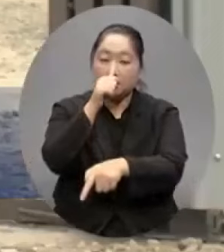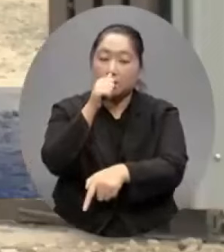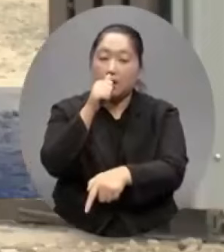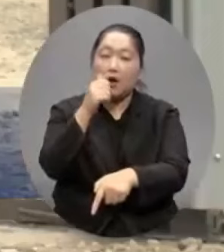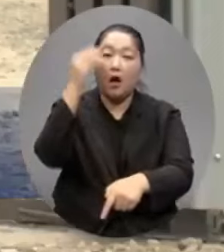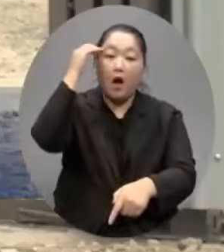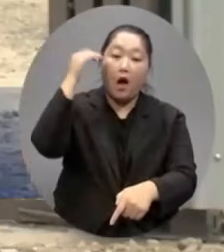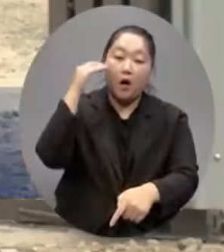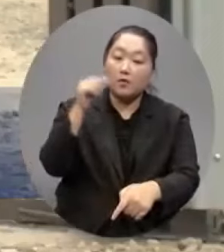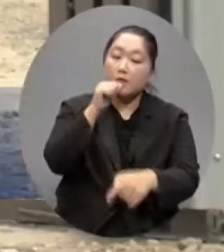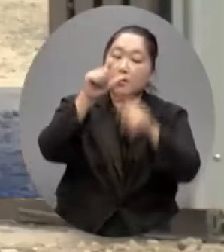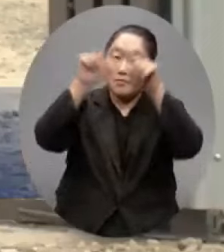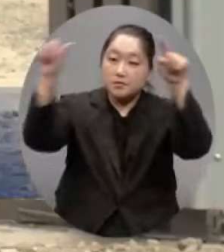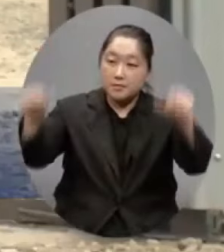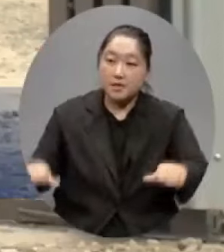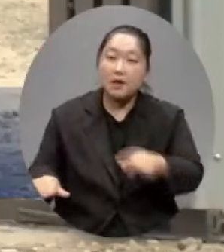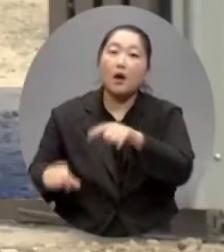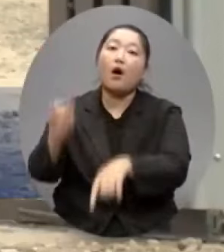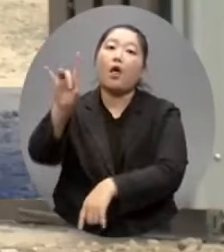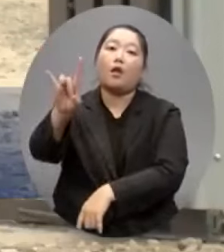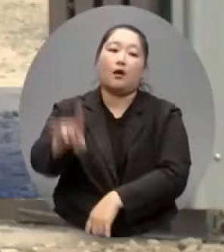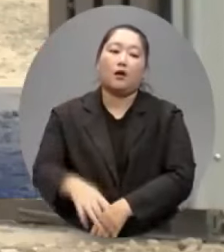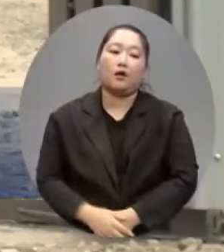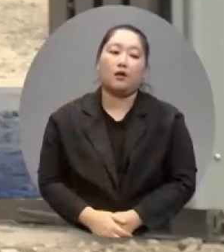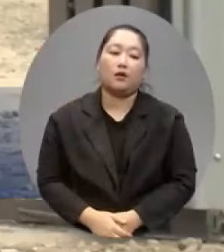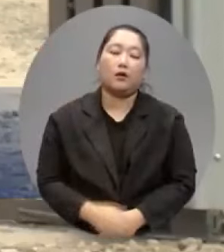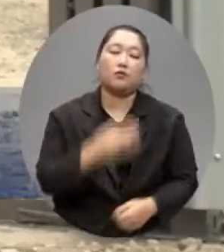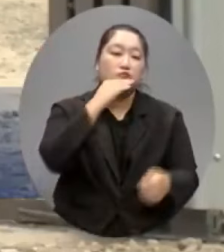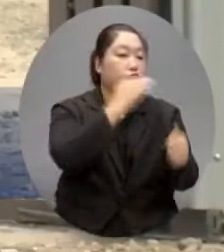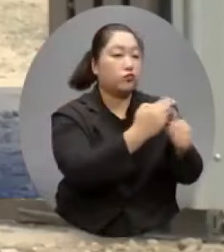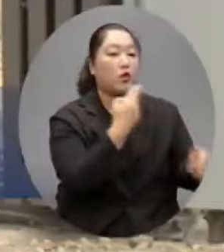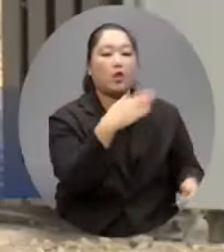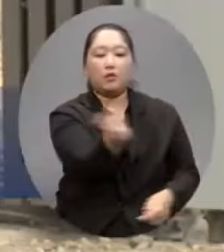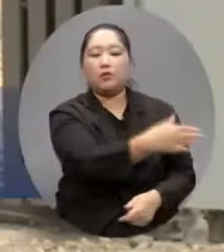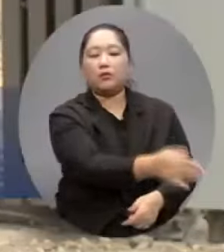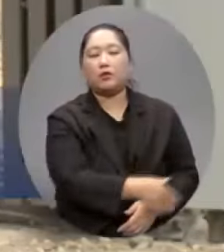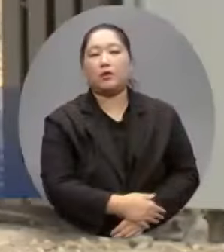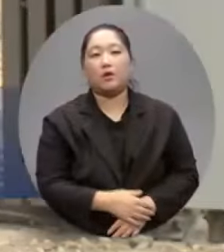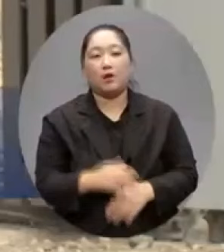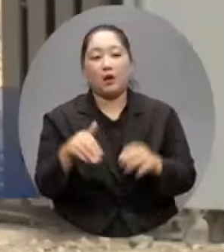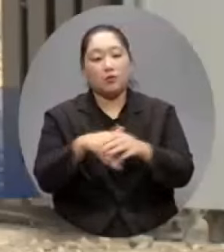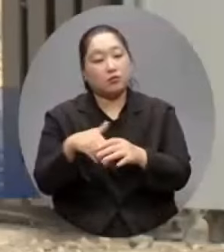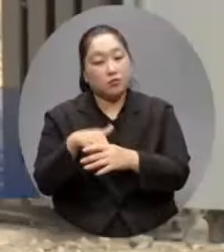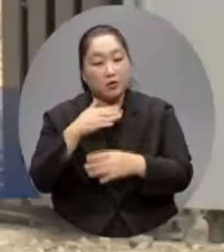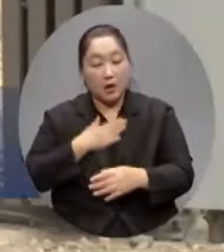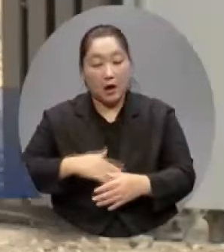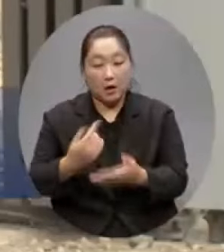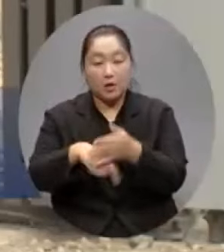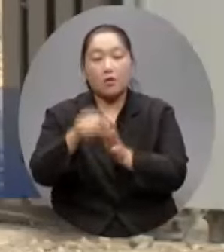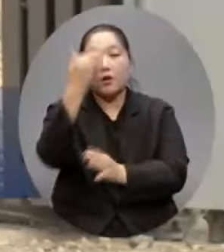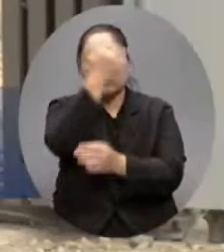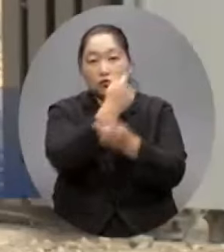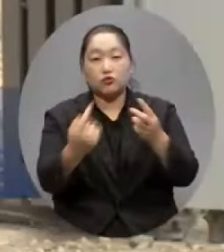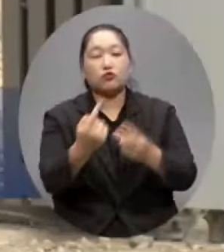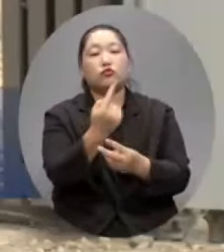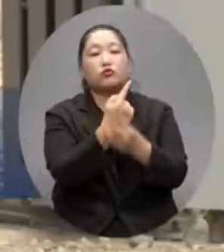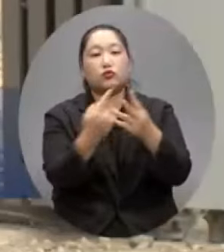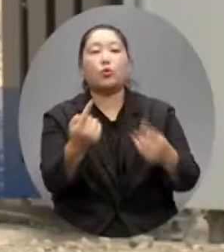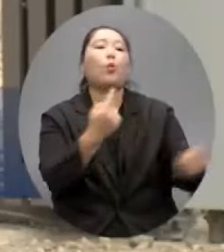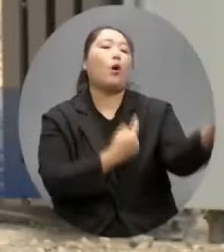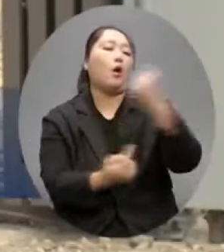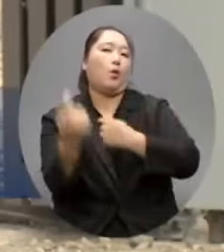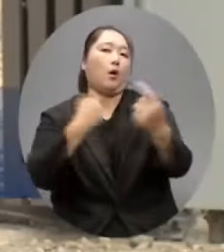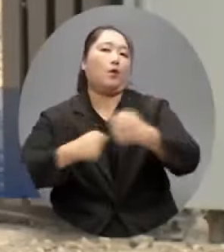한반도에 고구려비는 이거 하나밖에 없습니다. 북한 땅에도 없습니다. 고구려 문화를 알기 위해서는